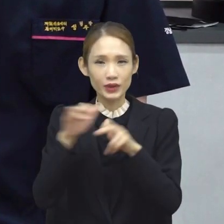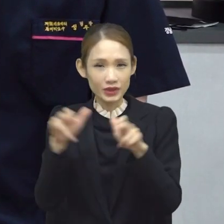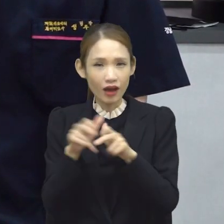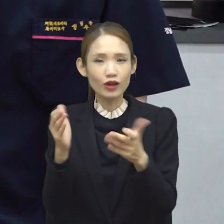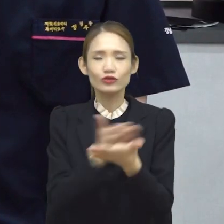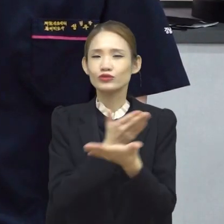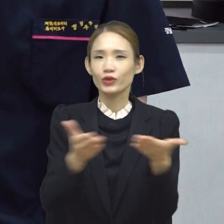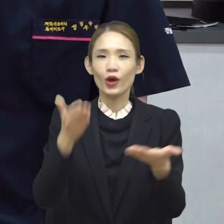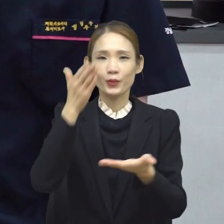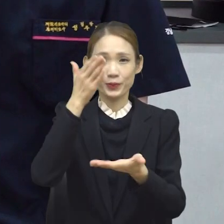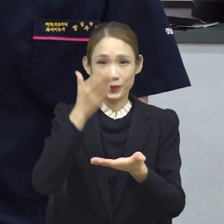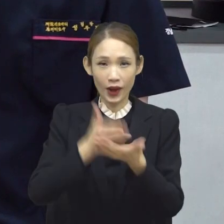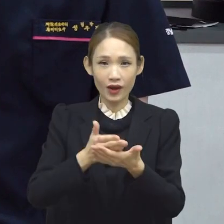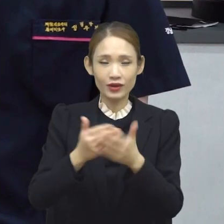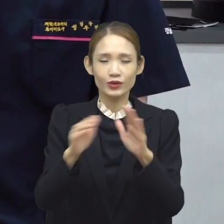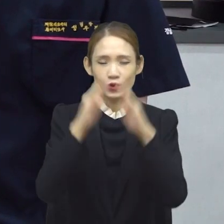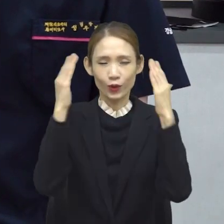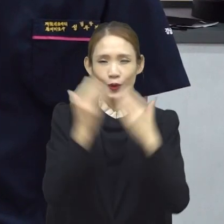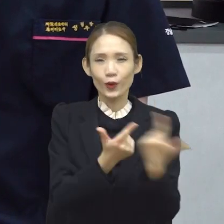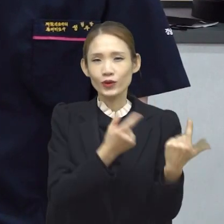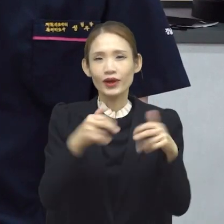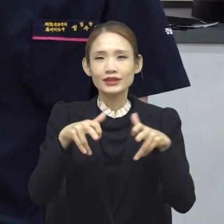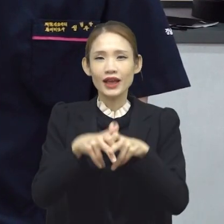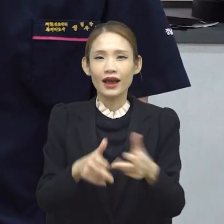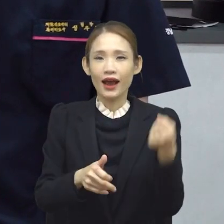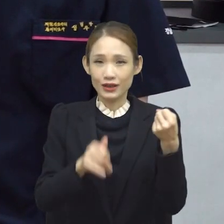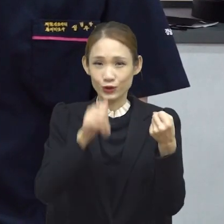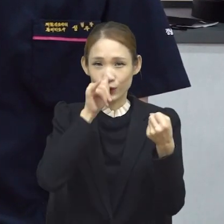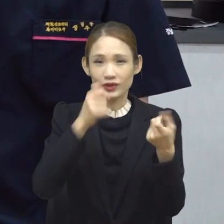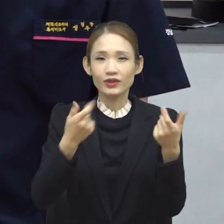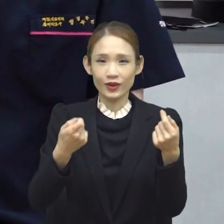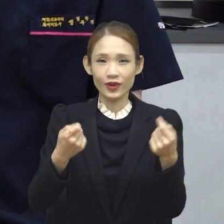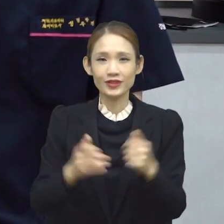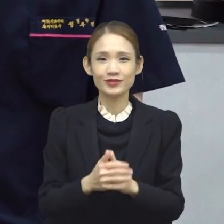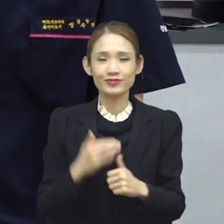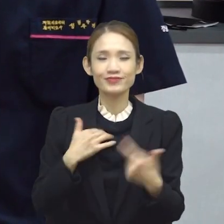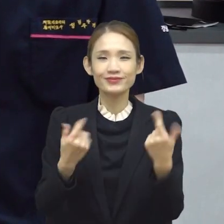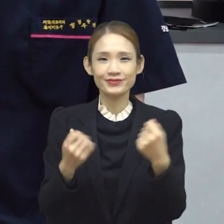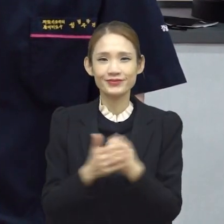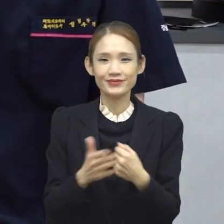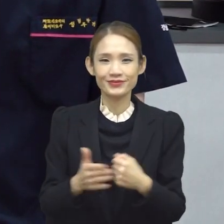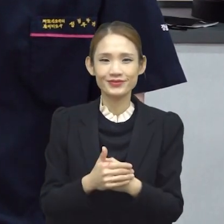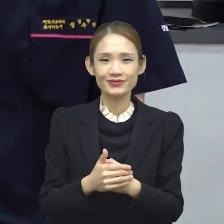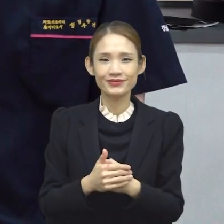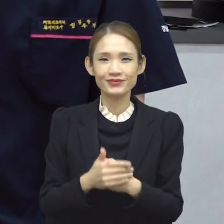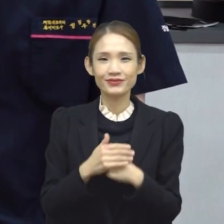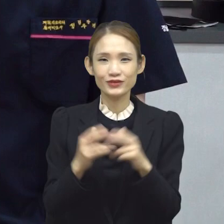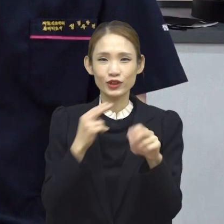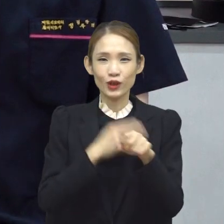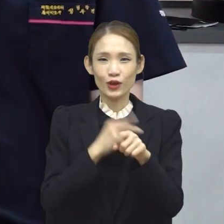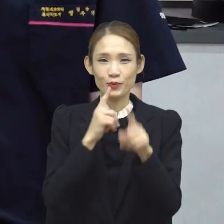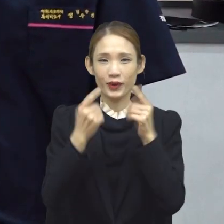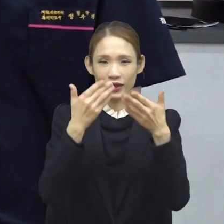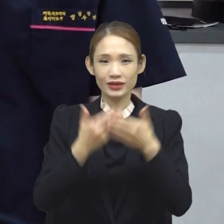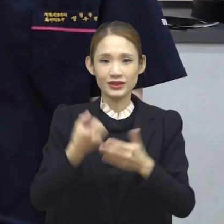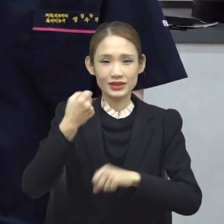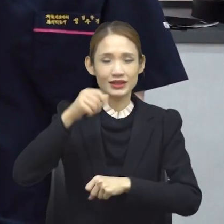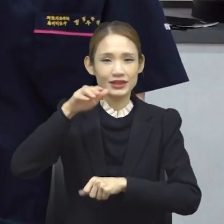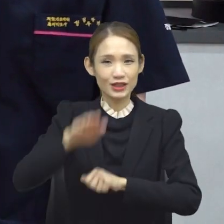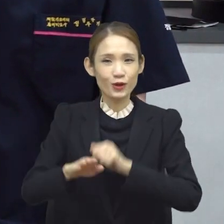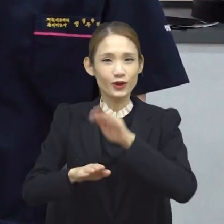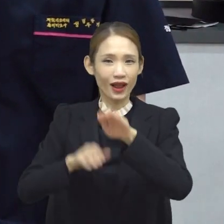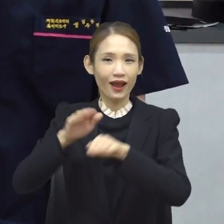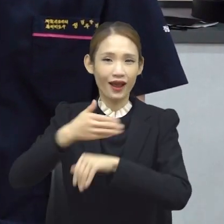구분이 없이 우리 모두에게나 어떤 장애라는 요소가 있다고 저도 생각이 들어요. 그렇기 때문에 그런 것들을 많이 선생님 말씀처럼 딛고